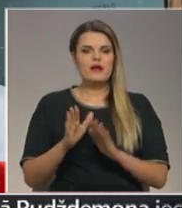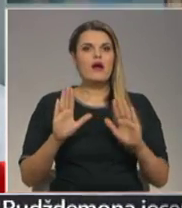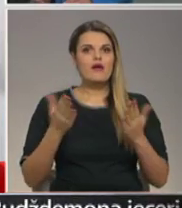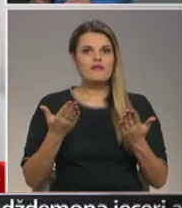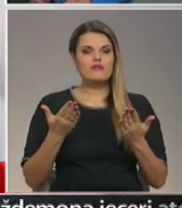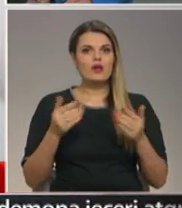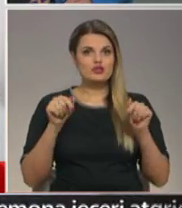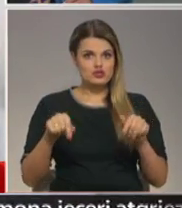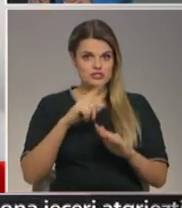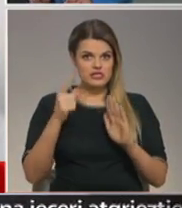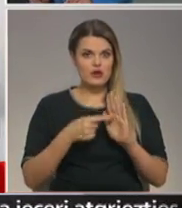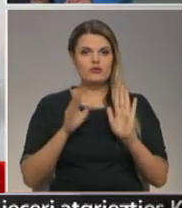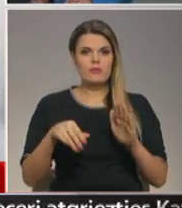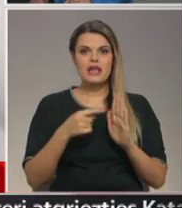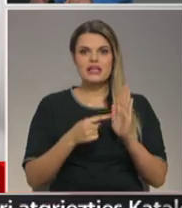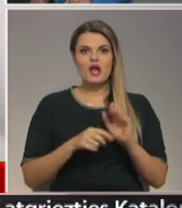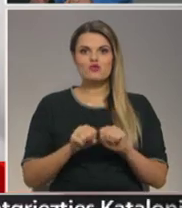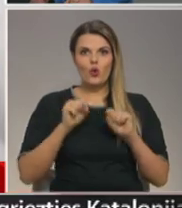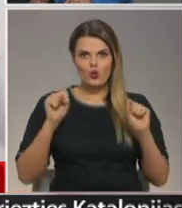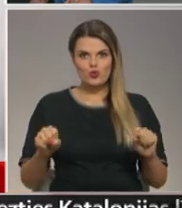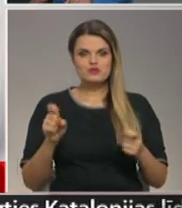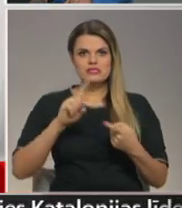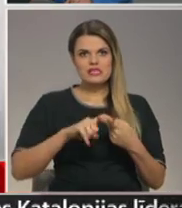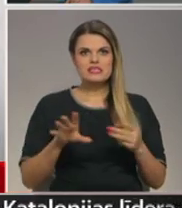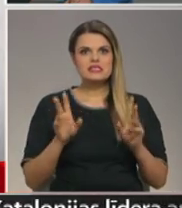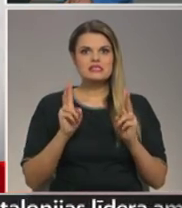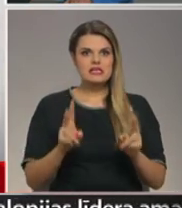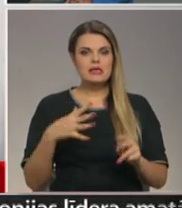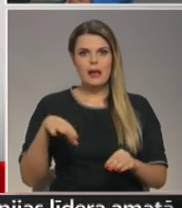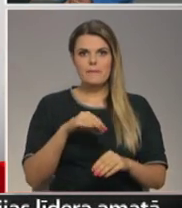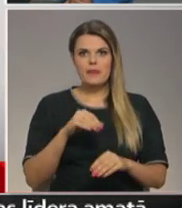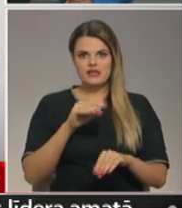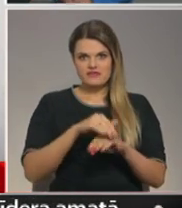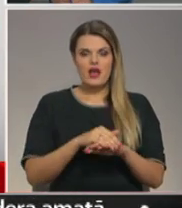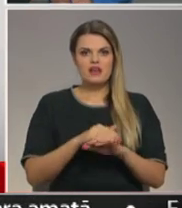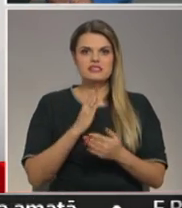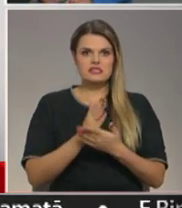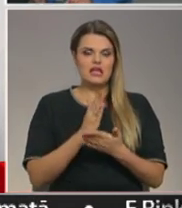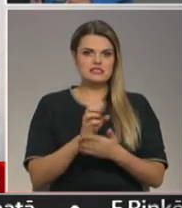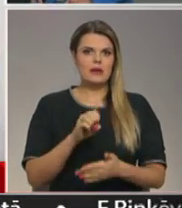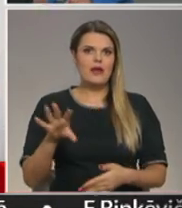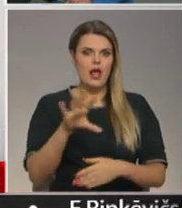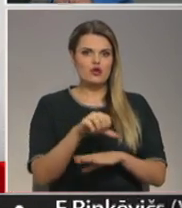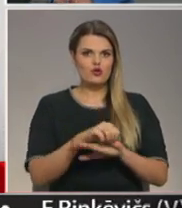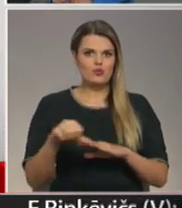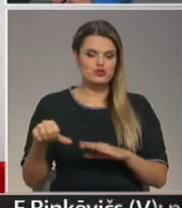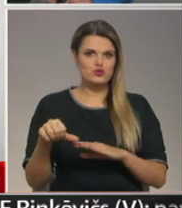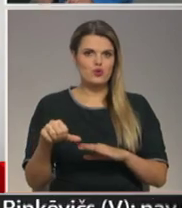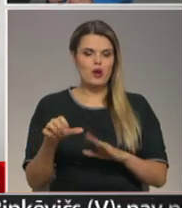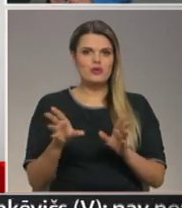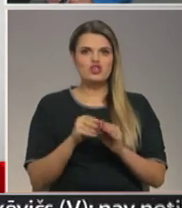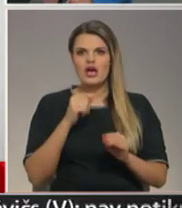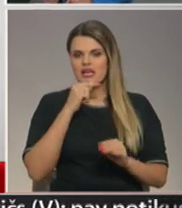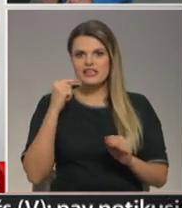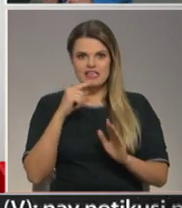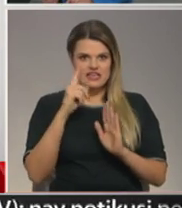Vai tā šis jautājums par datu drošību tiek saistīts arī tas, ka mēs nu, faktiski esam Eiropas robeža ar